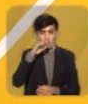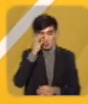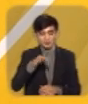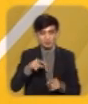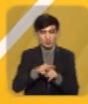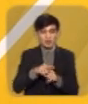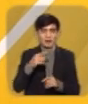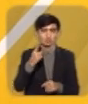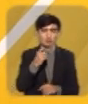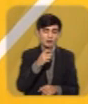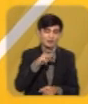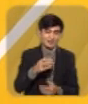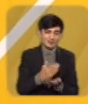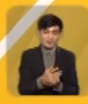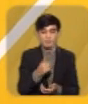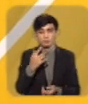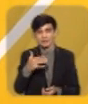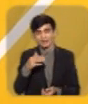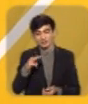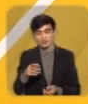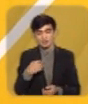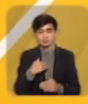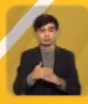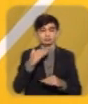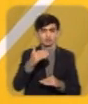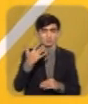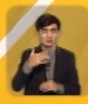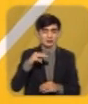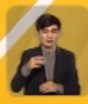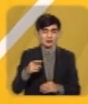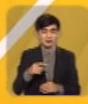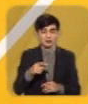50 тенге, да? Значит, поднимаем на 50 тенге. То есть максимум. Понимаете,